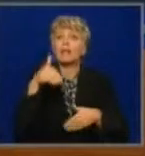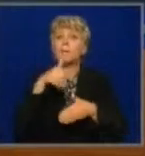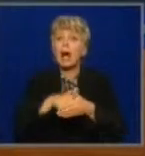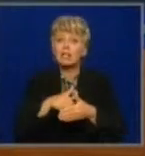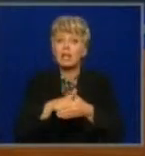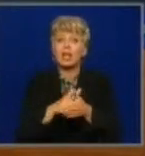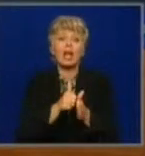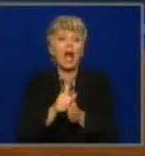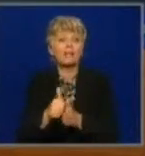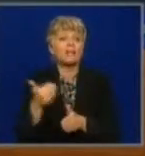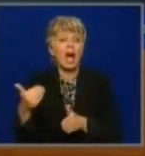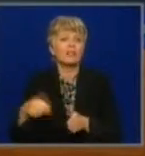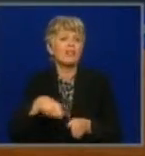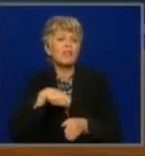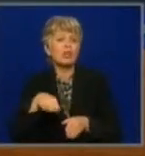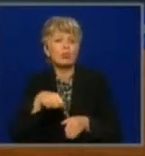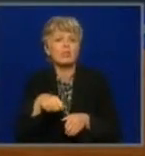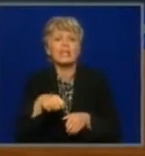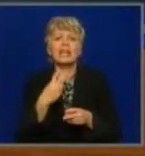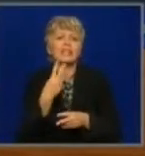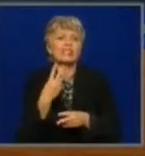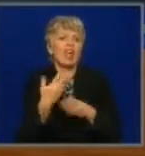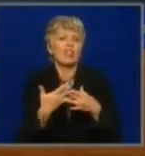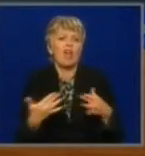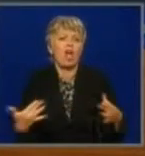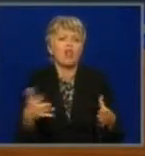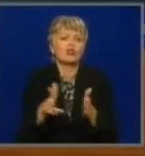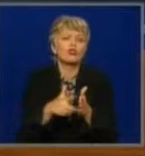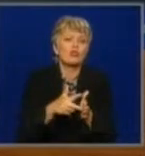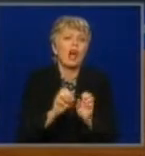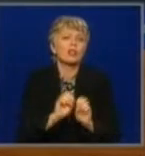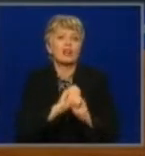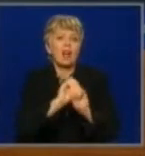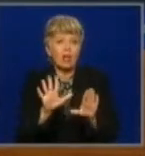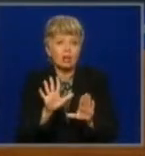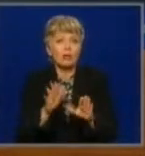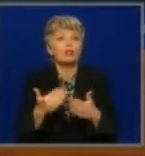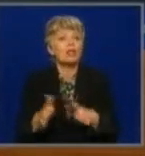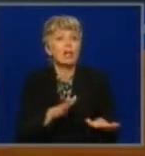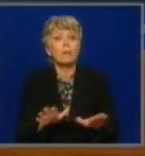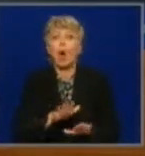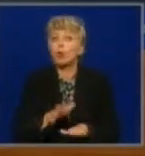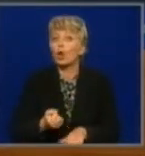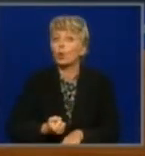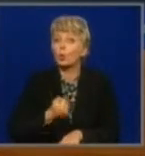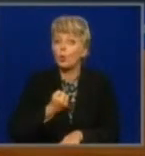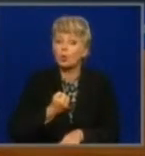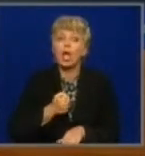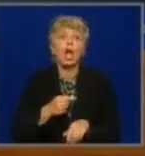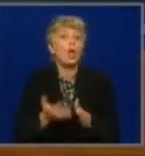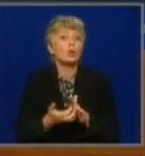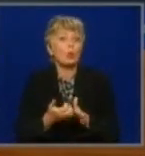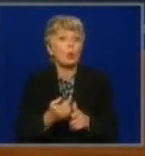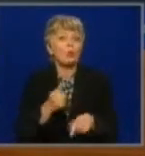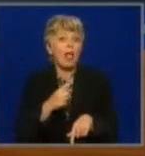Tas izrādīšana dažādos žurnālos un raidījumos. Taču šoreiz kampaņu organizētājiem grūtāks uzdevums, jo trūksta gan laika, gan